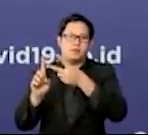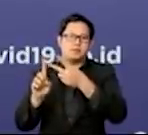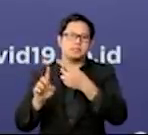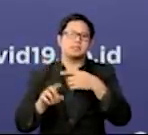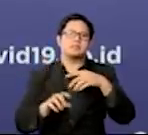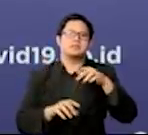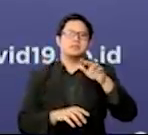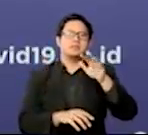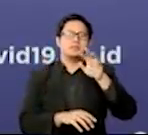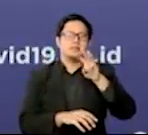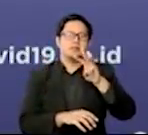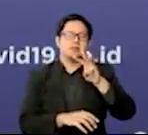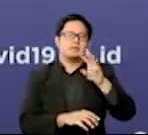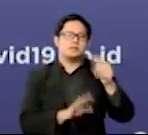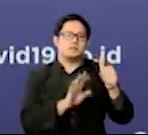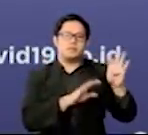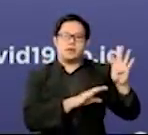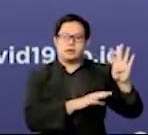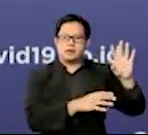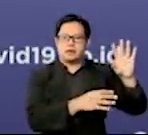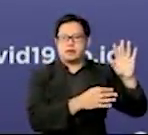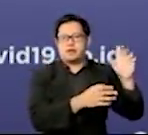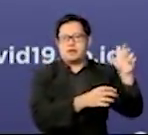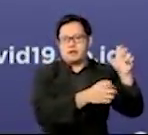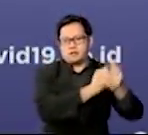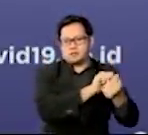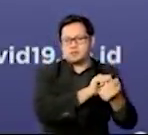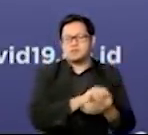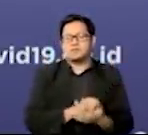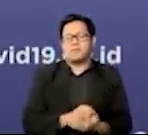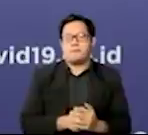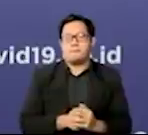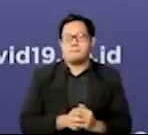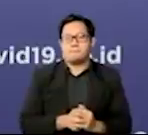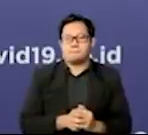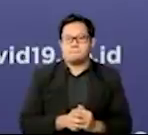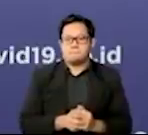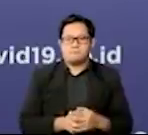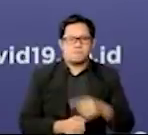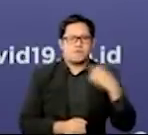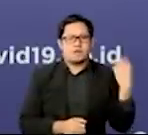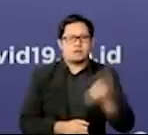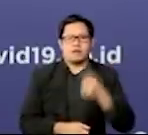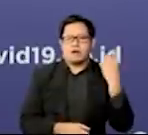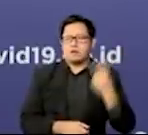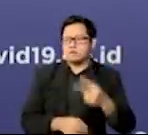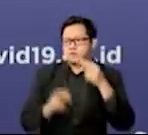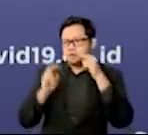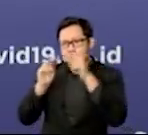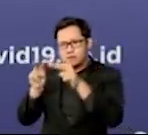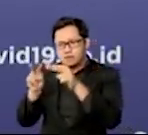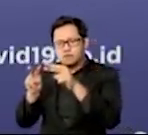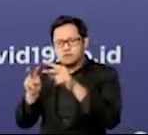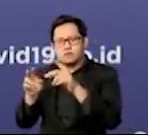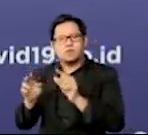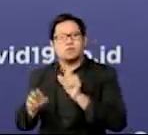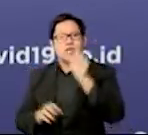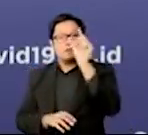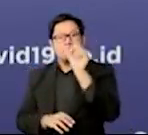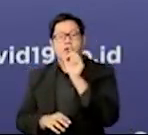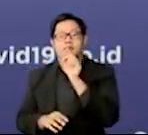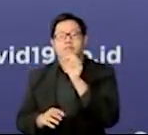12364 kasus ini perlu menjadi perhatian kita semuanya terutama untuk daerah-daerah